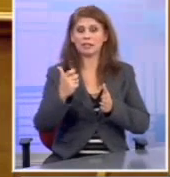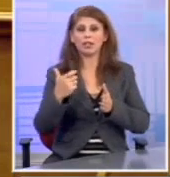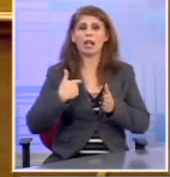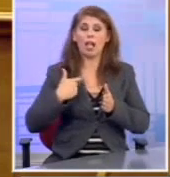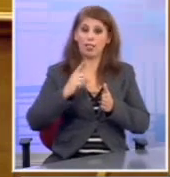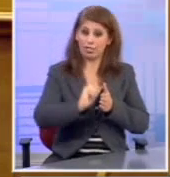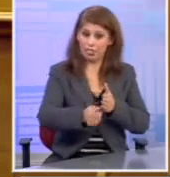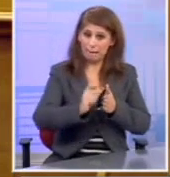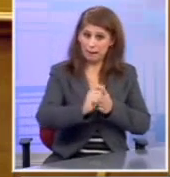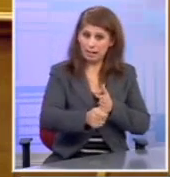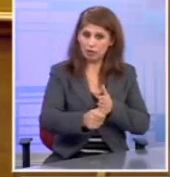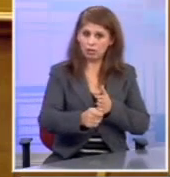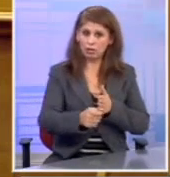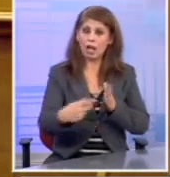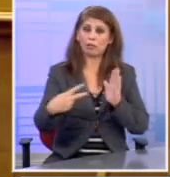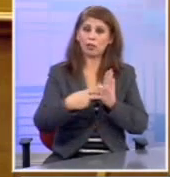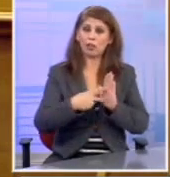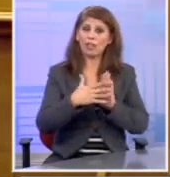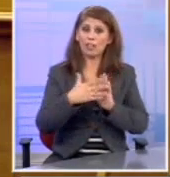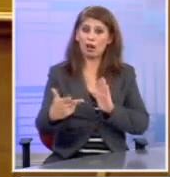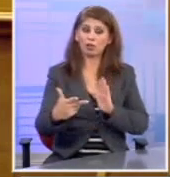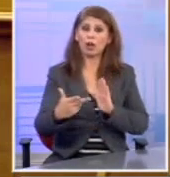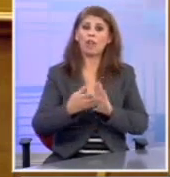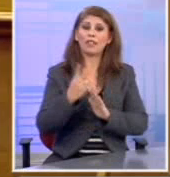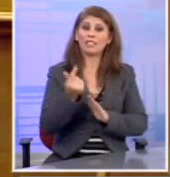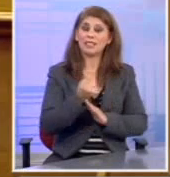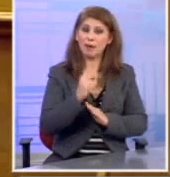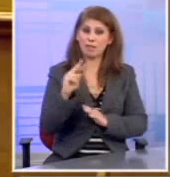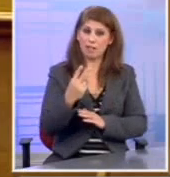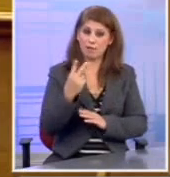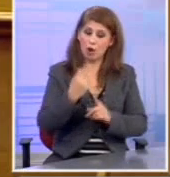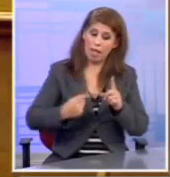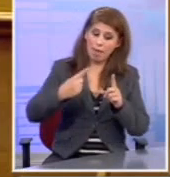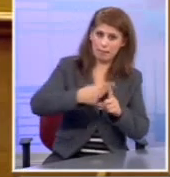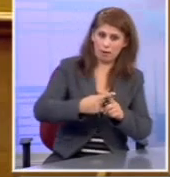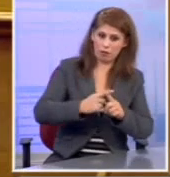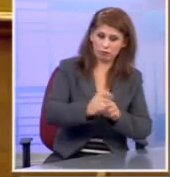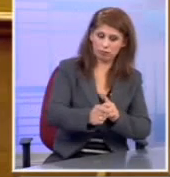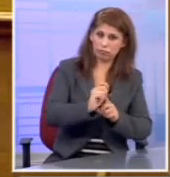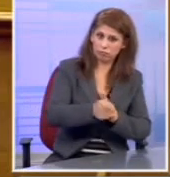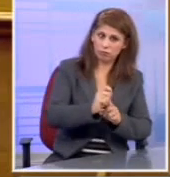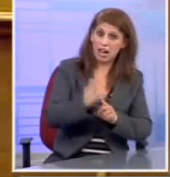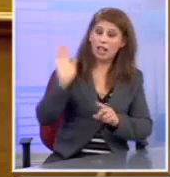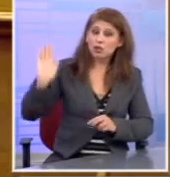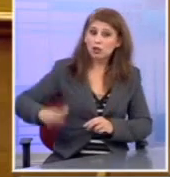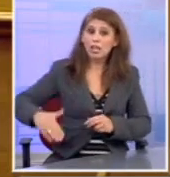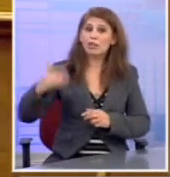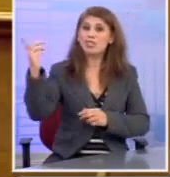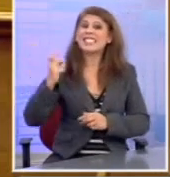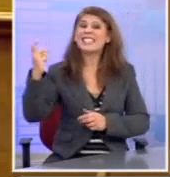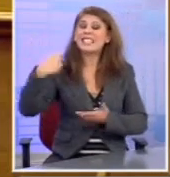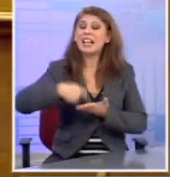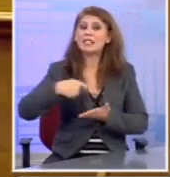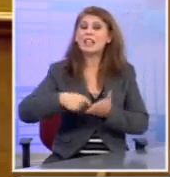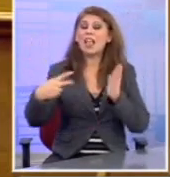από το 2018 και μετά 14,5 ευρώ παραπάνω, αλλά θα πάρει σύνταξη